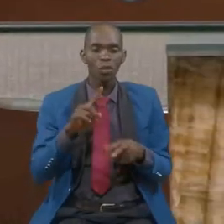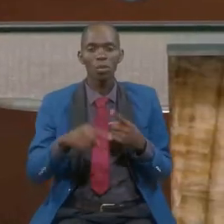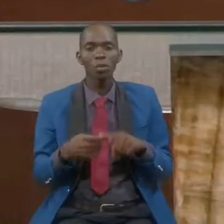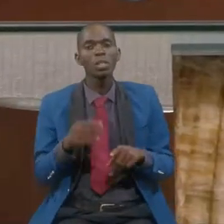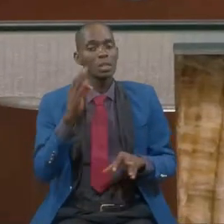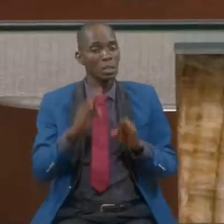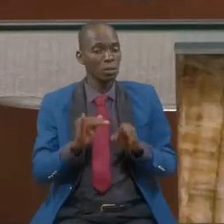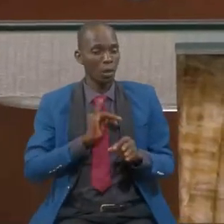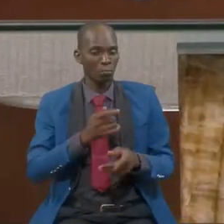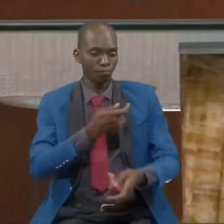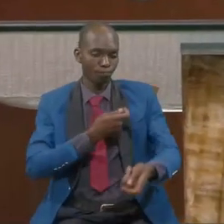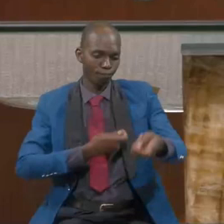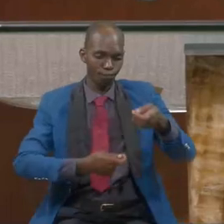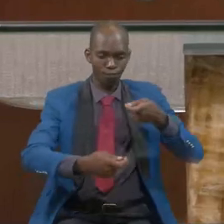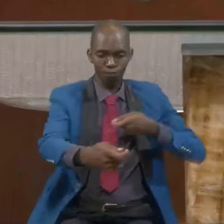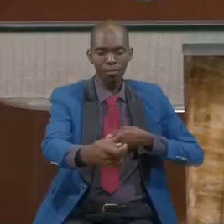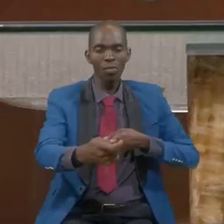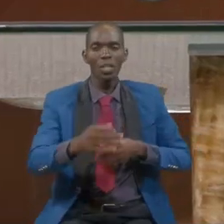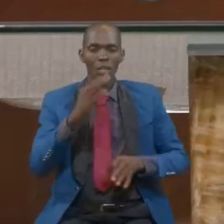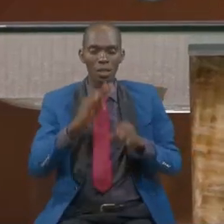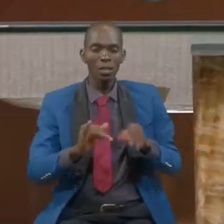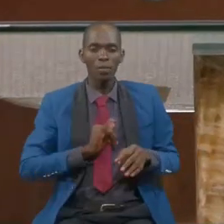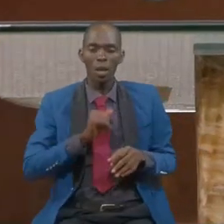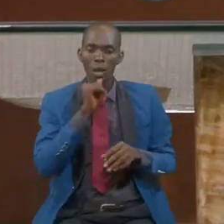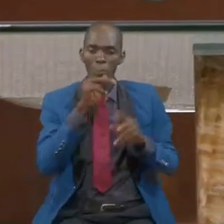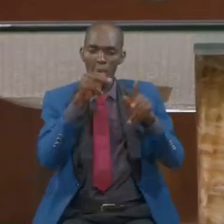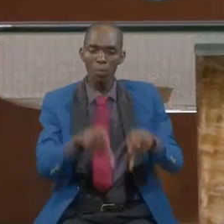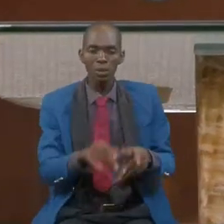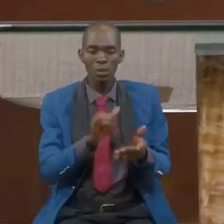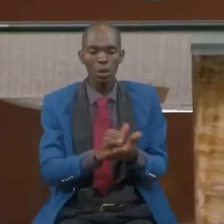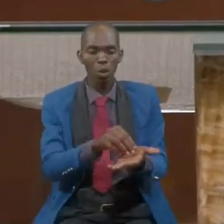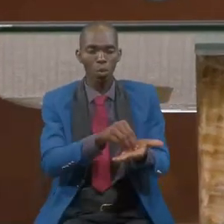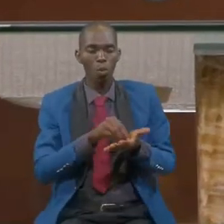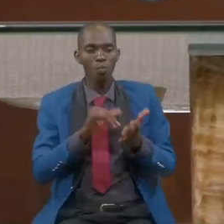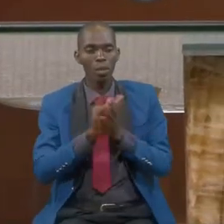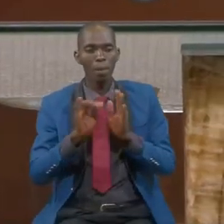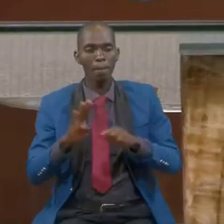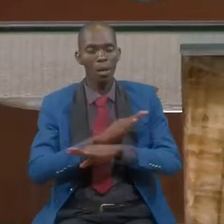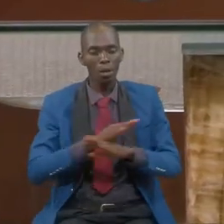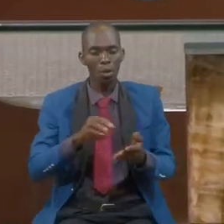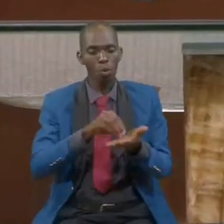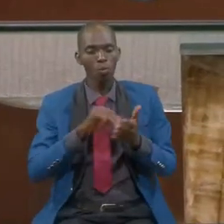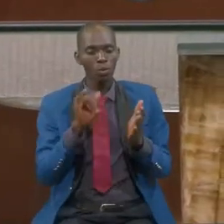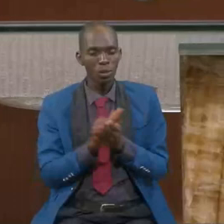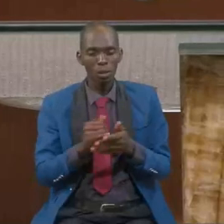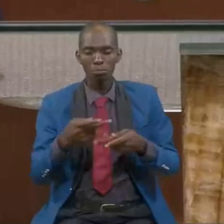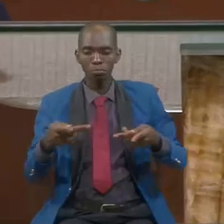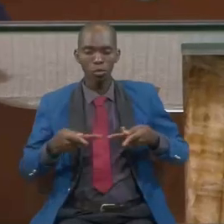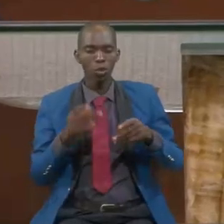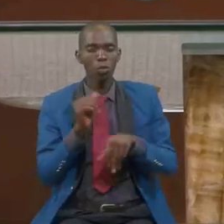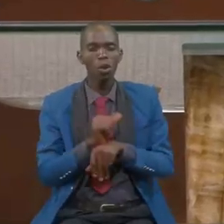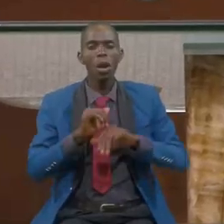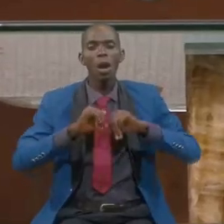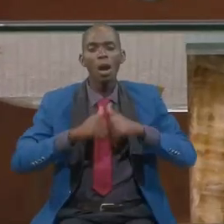arnaquer si je suis cette personne qui a cette compagnie cette société cette somme d'argent